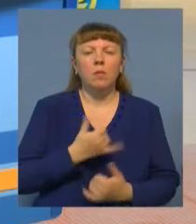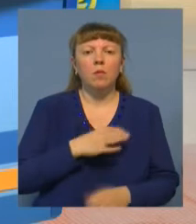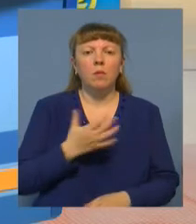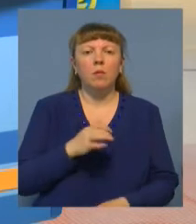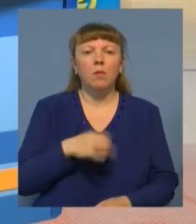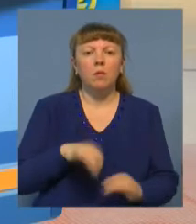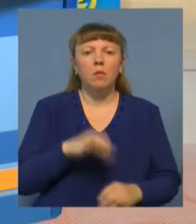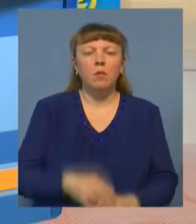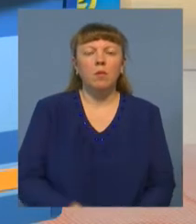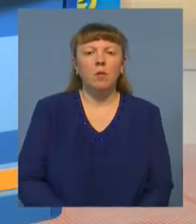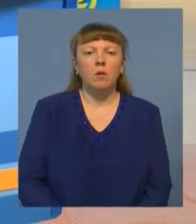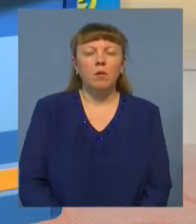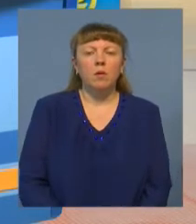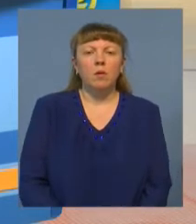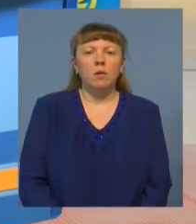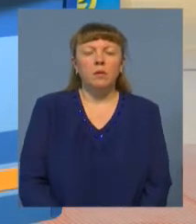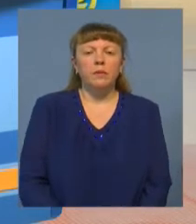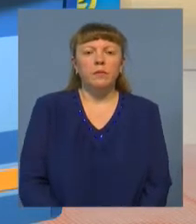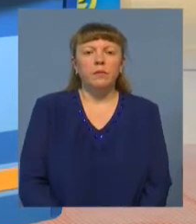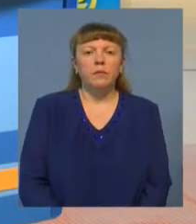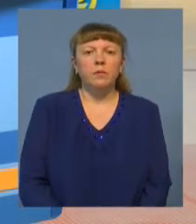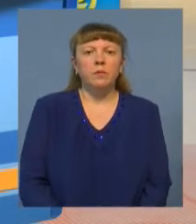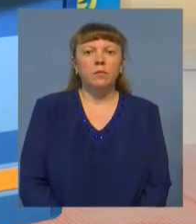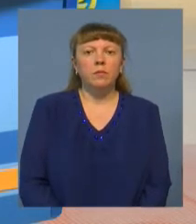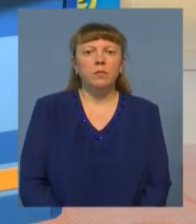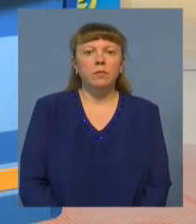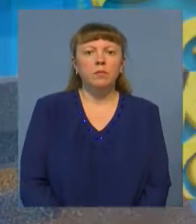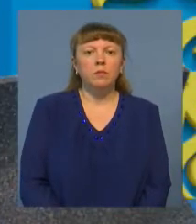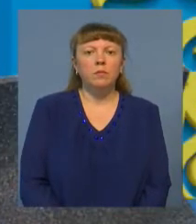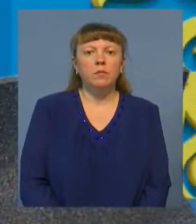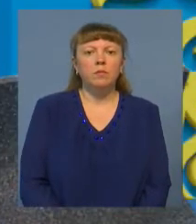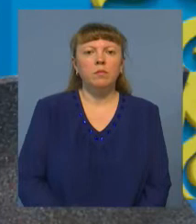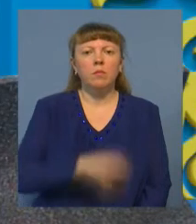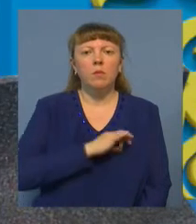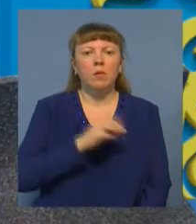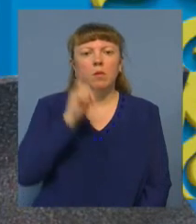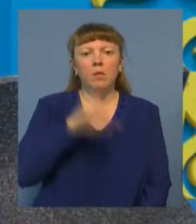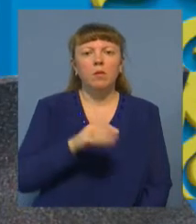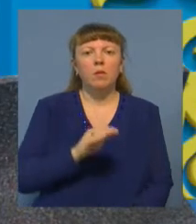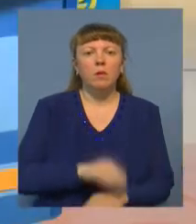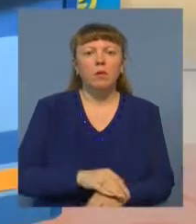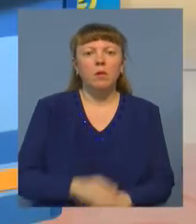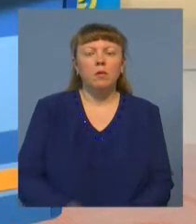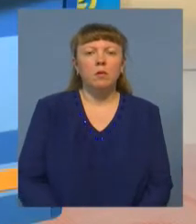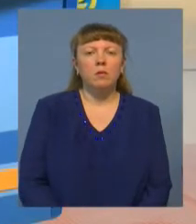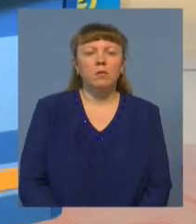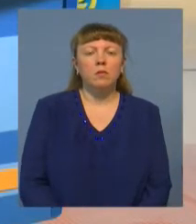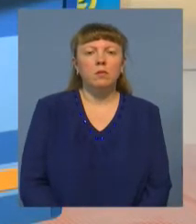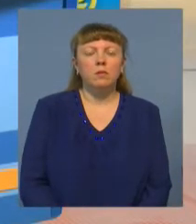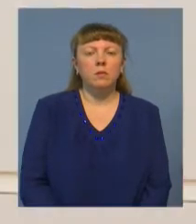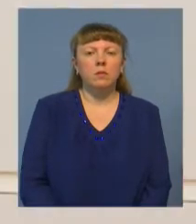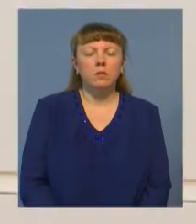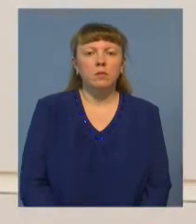тему. Давайте сразу начнем с дела, что такое юридически значимые факты.